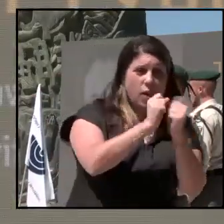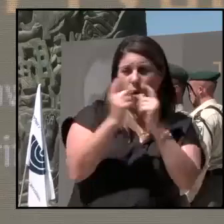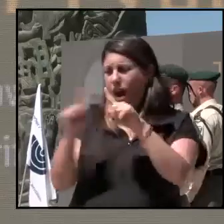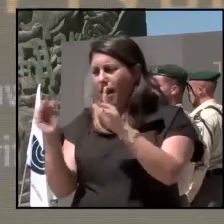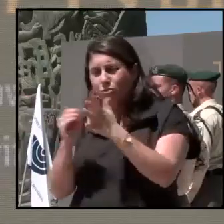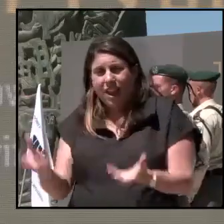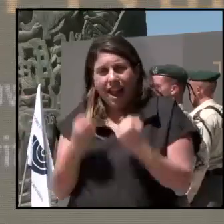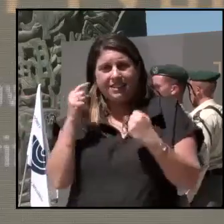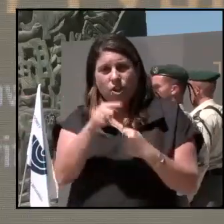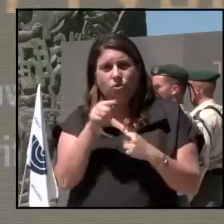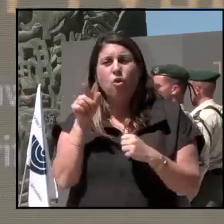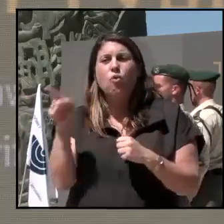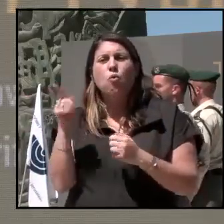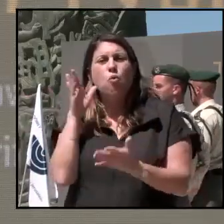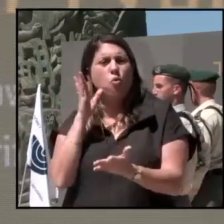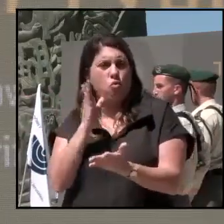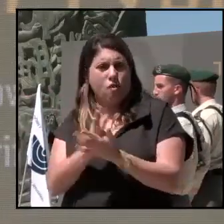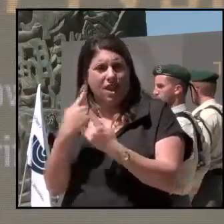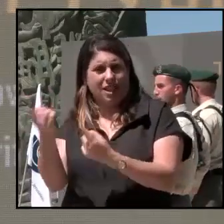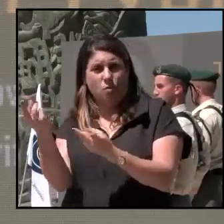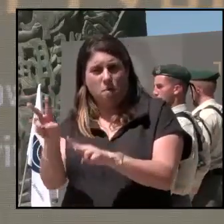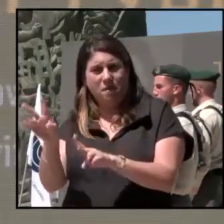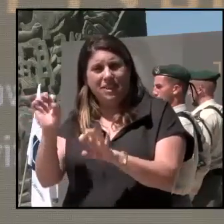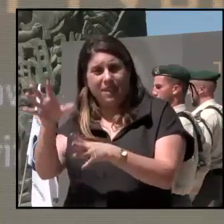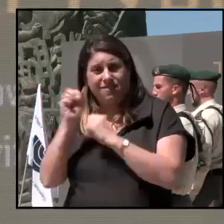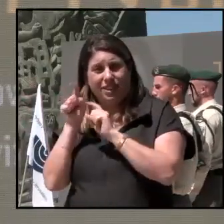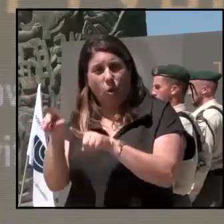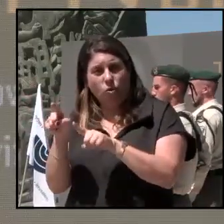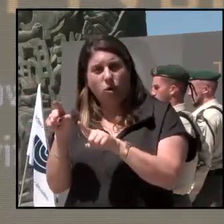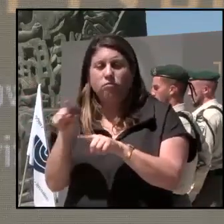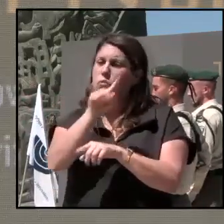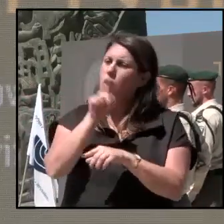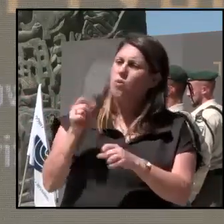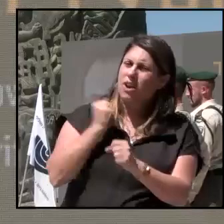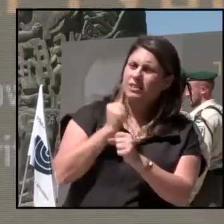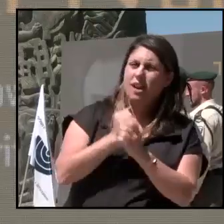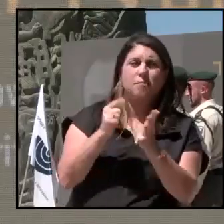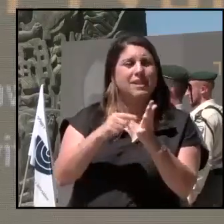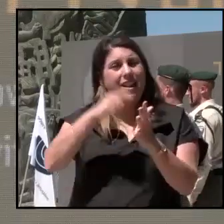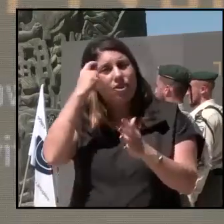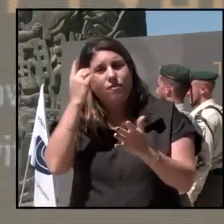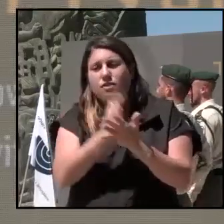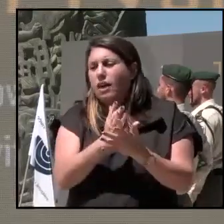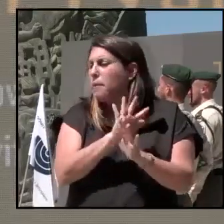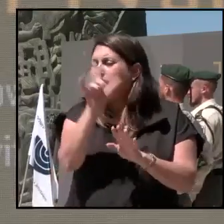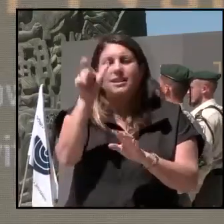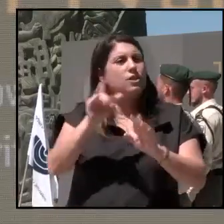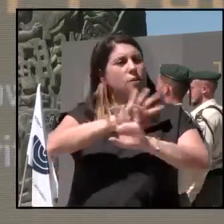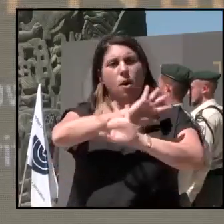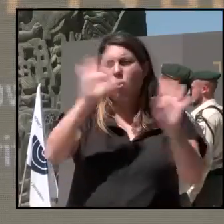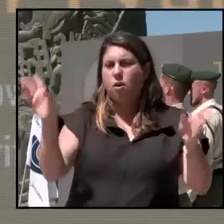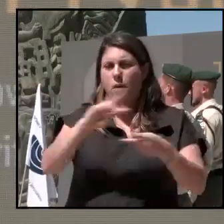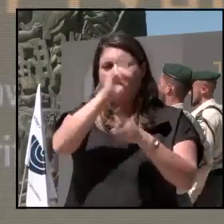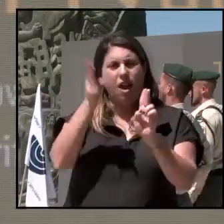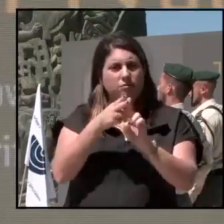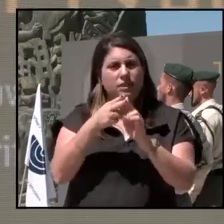אותו, הוא בעצם דן את עצמו למוות ברגע שיתפס? ואולי הוא עשה את זה בגלל שחשב כבר שאין לו איש בעולם, לאחר